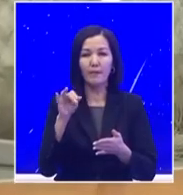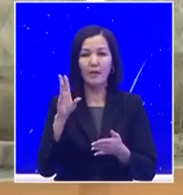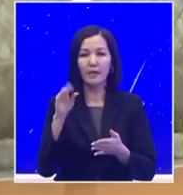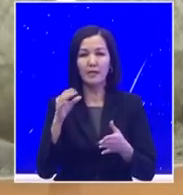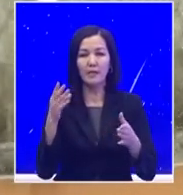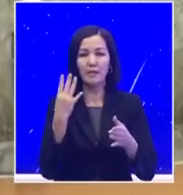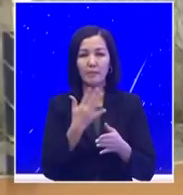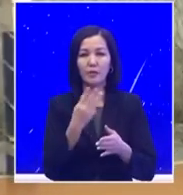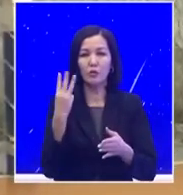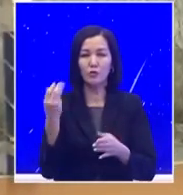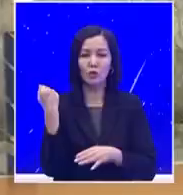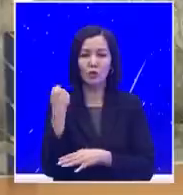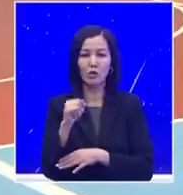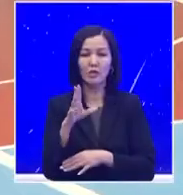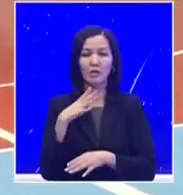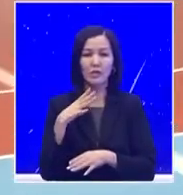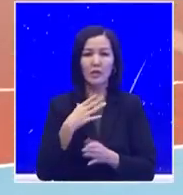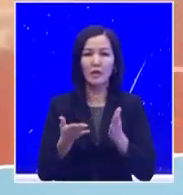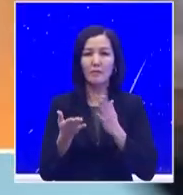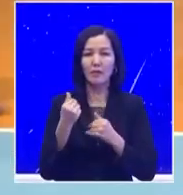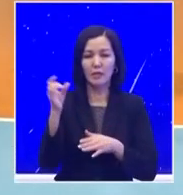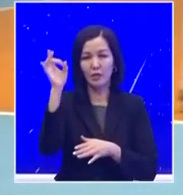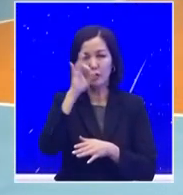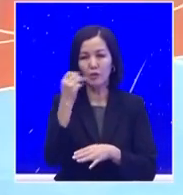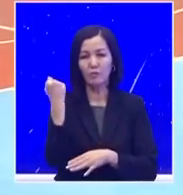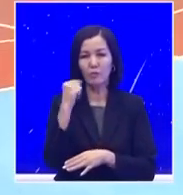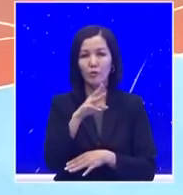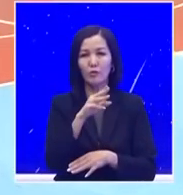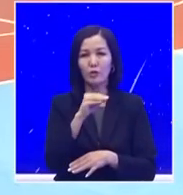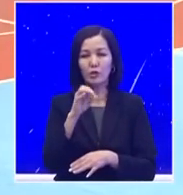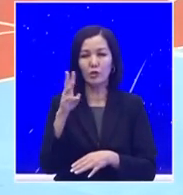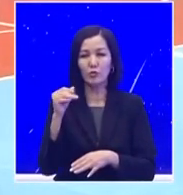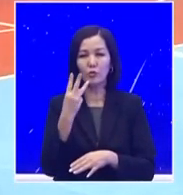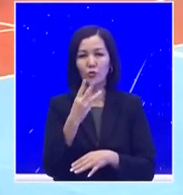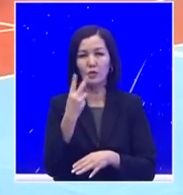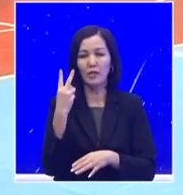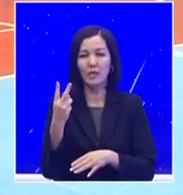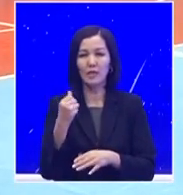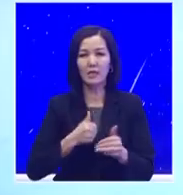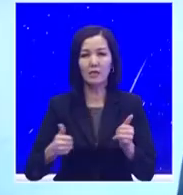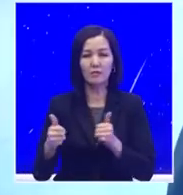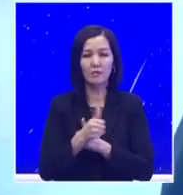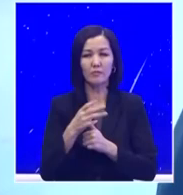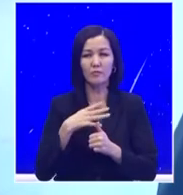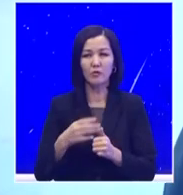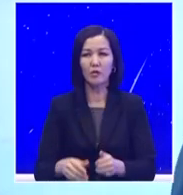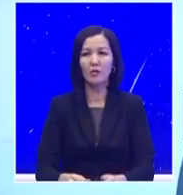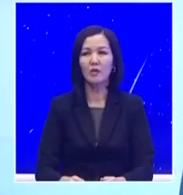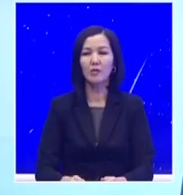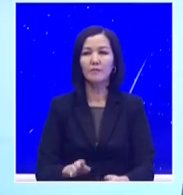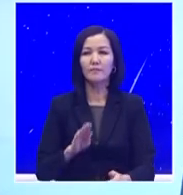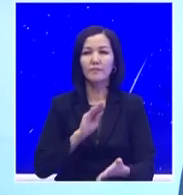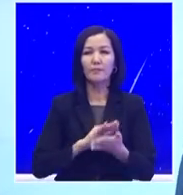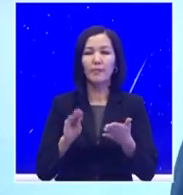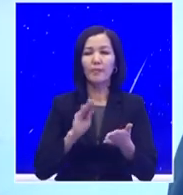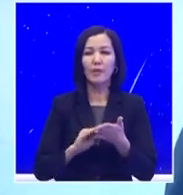есебімен жеңді. Бақ Юнайтед болса, былтырғы чемпион спорт медиадан 4-2 есебімен басым түсті. Бақ Жетісудің